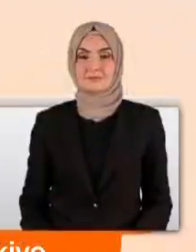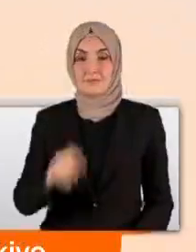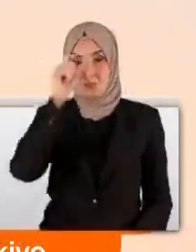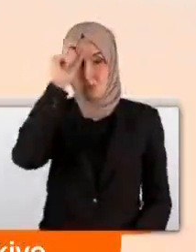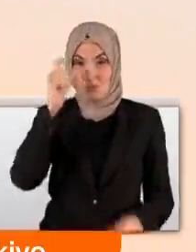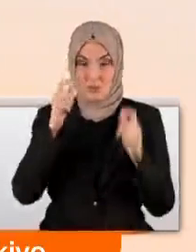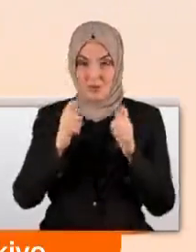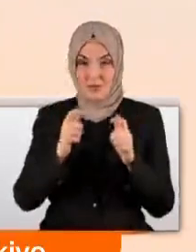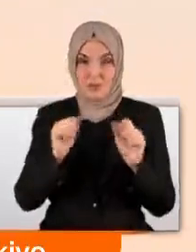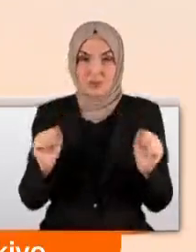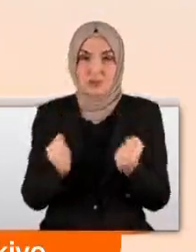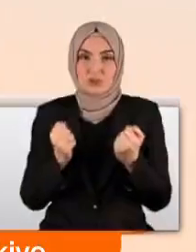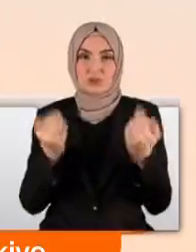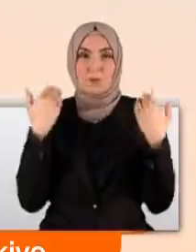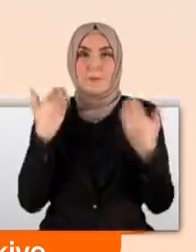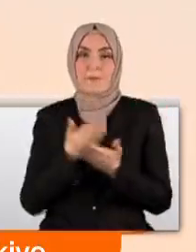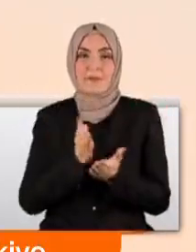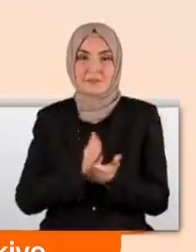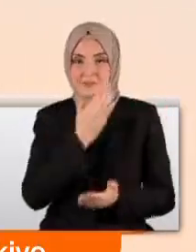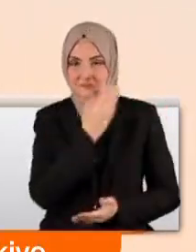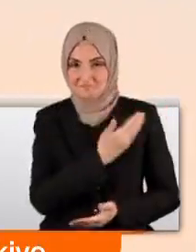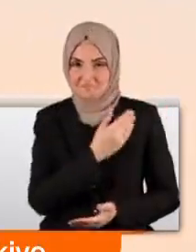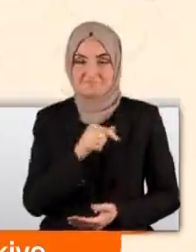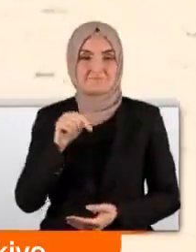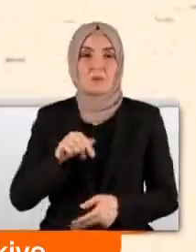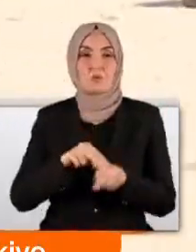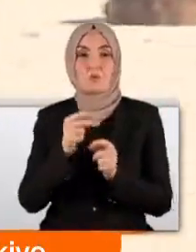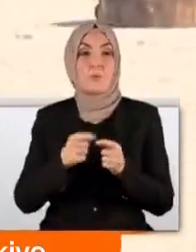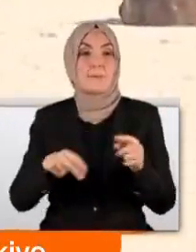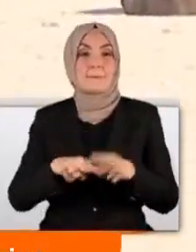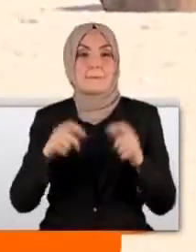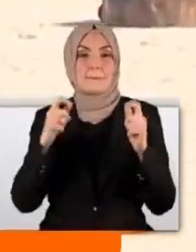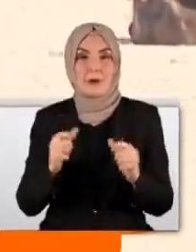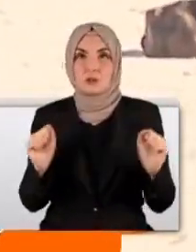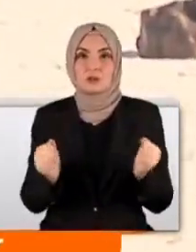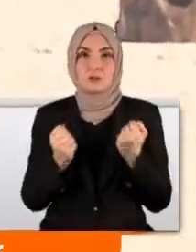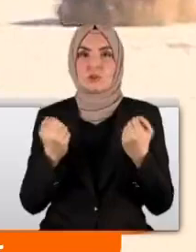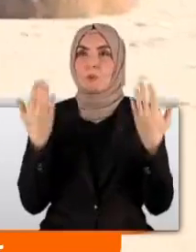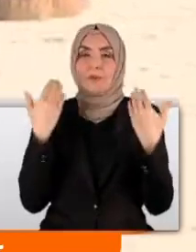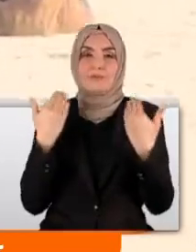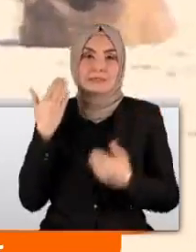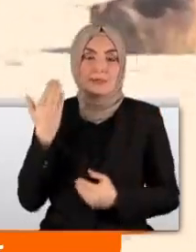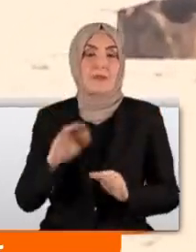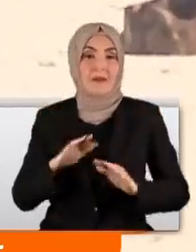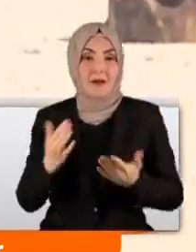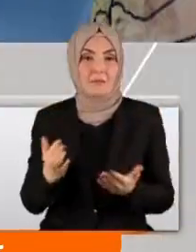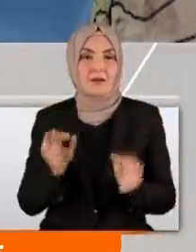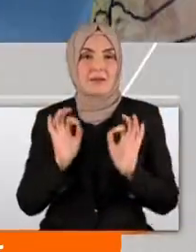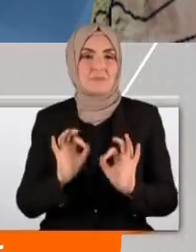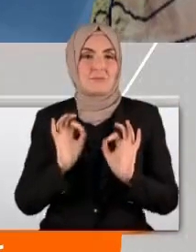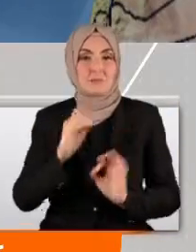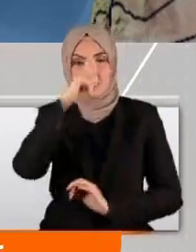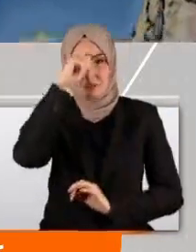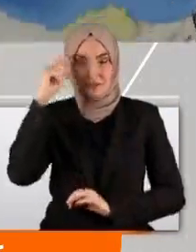Kış mevsimindeyiz. Burada Küba'da da kış mevsimi ama sürekli bir sıcak var. Gelen turistler bu